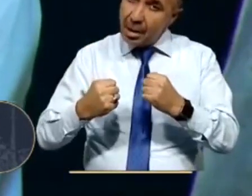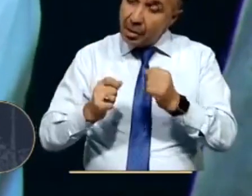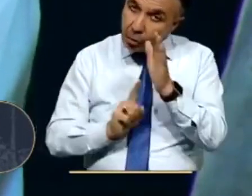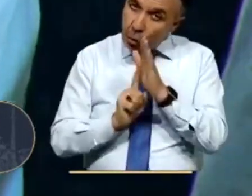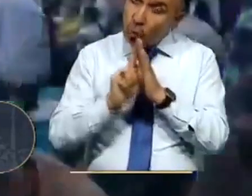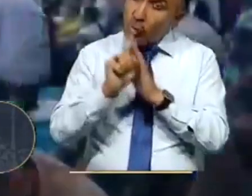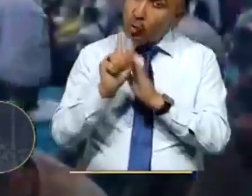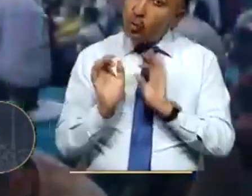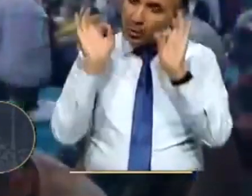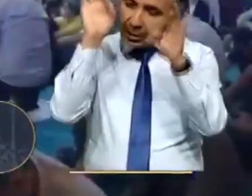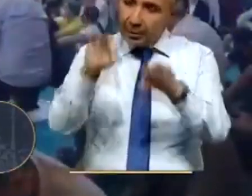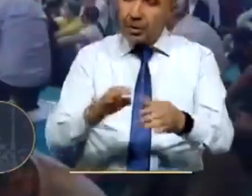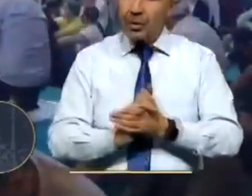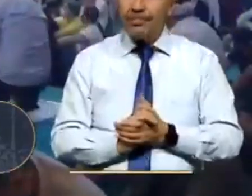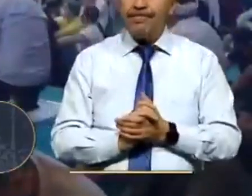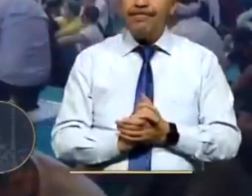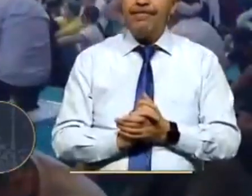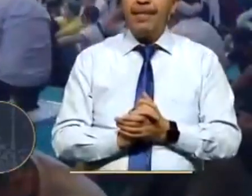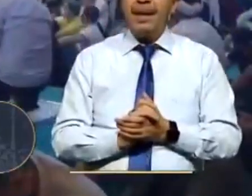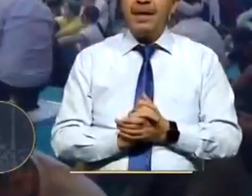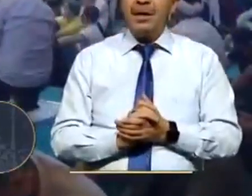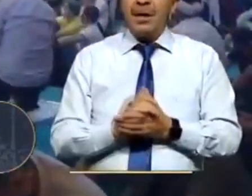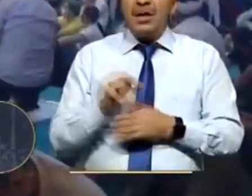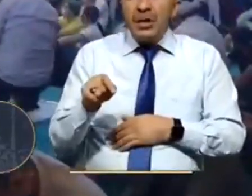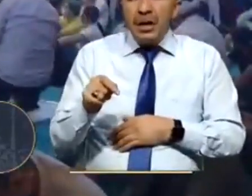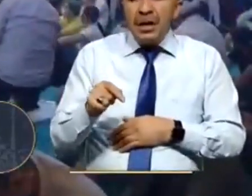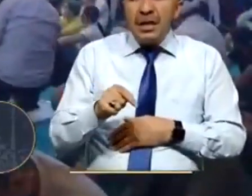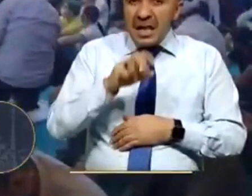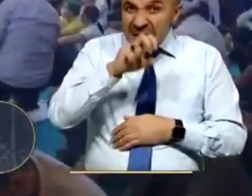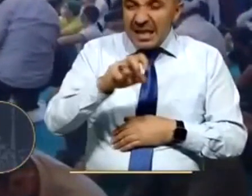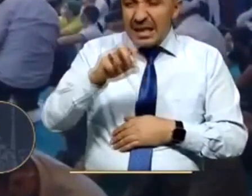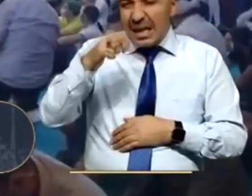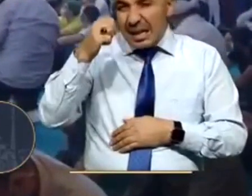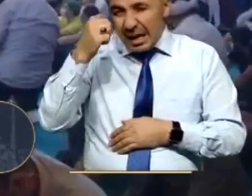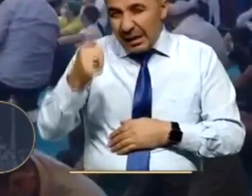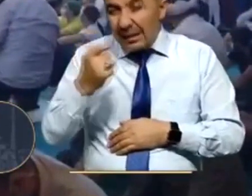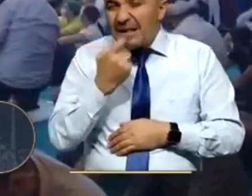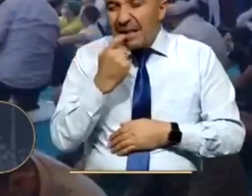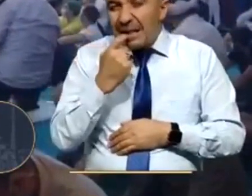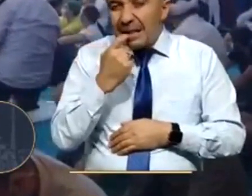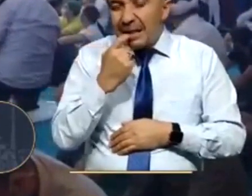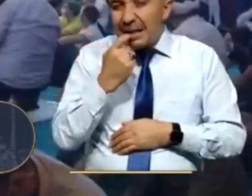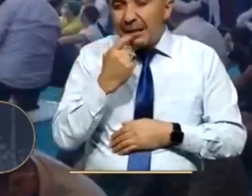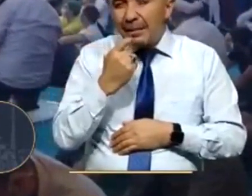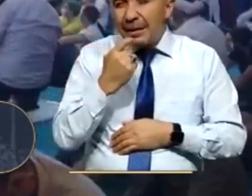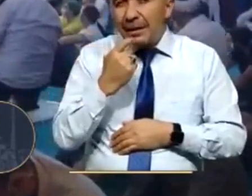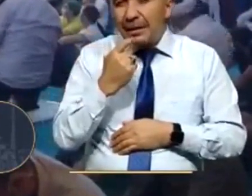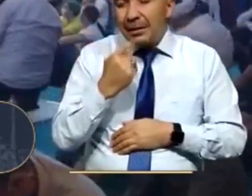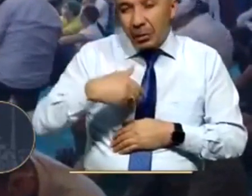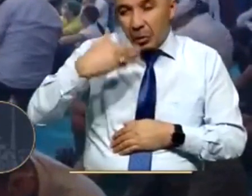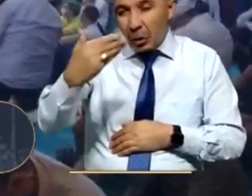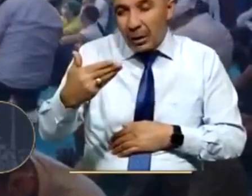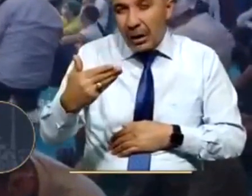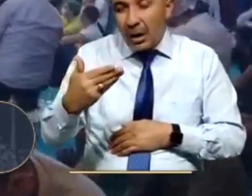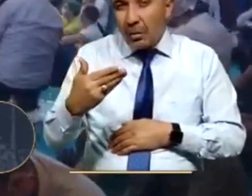İşte 86 yıllık hasretin ardından büyük fethin sembolü Ayasofya